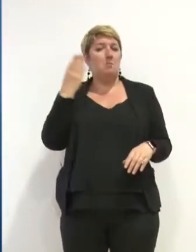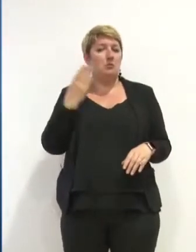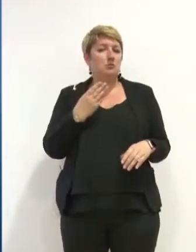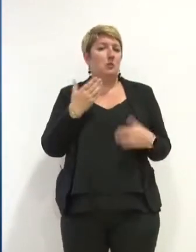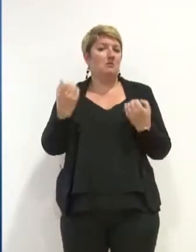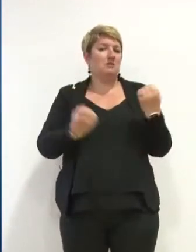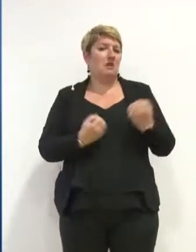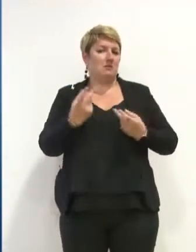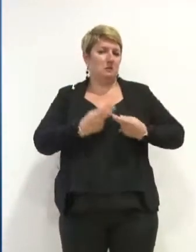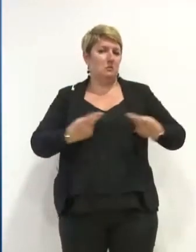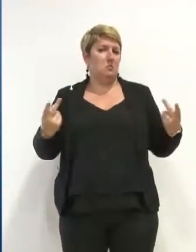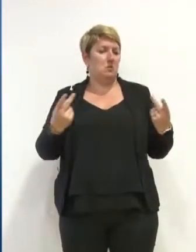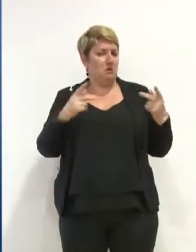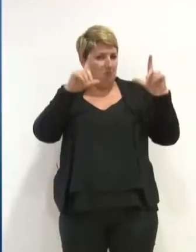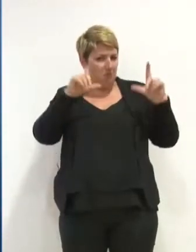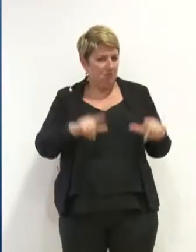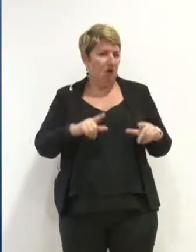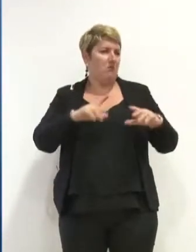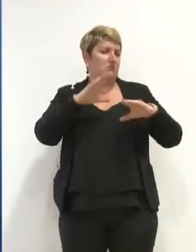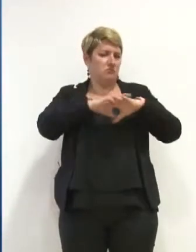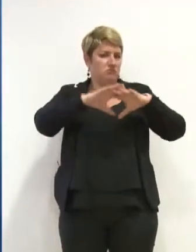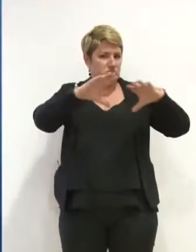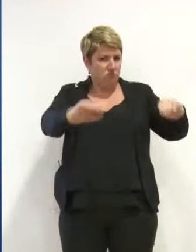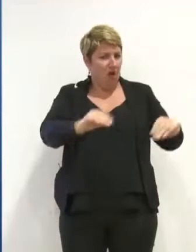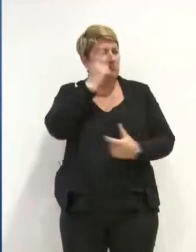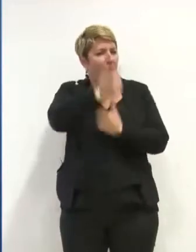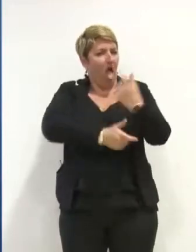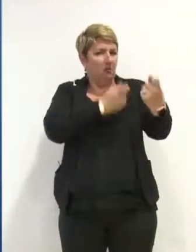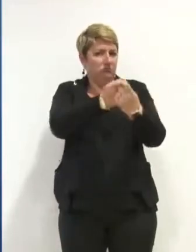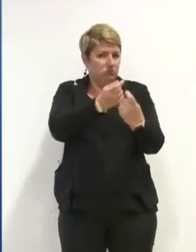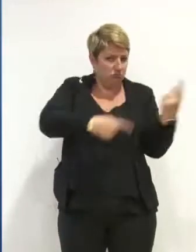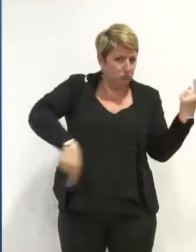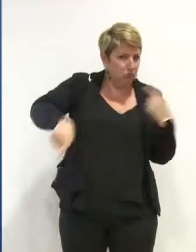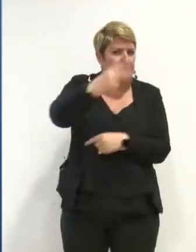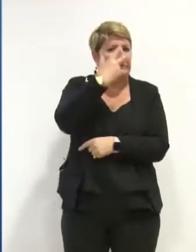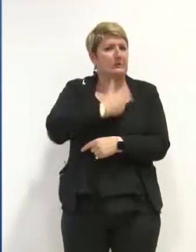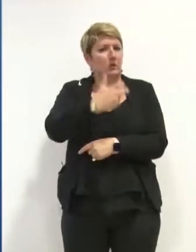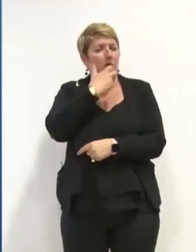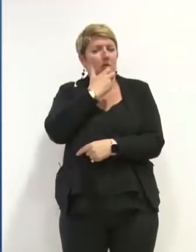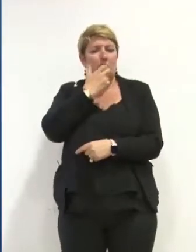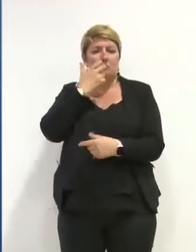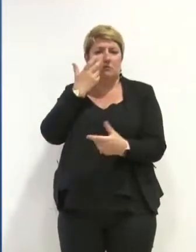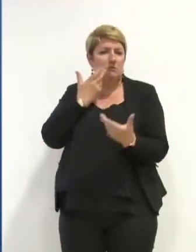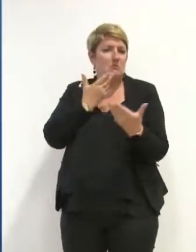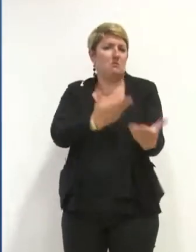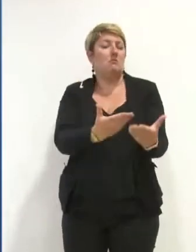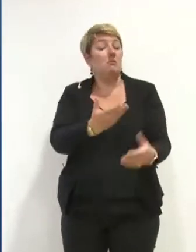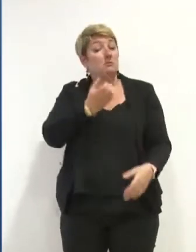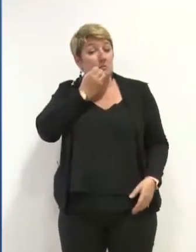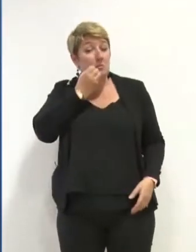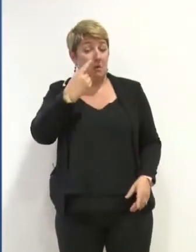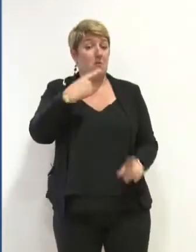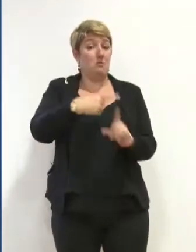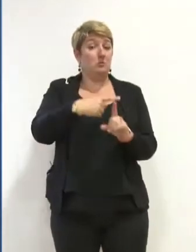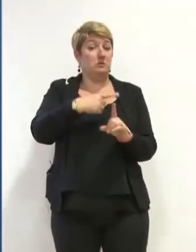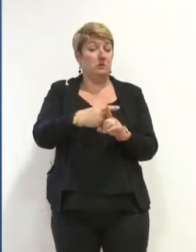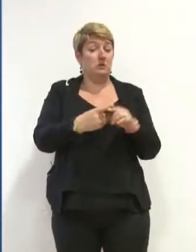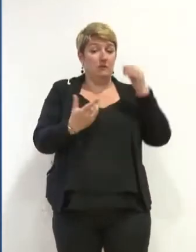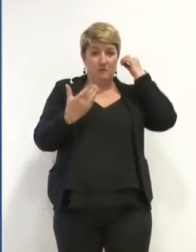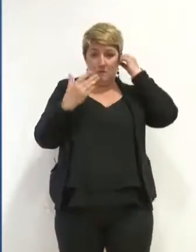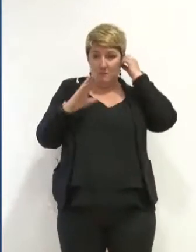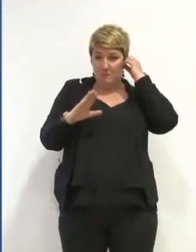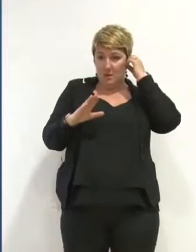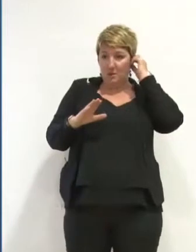du service public sur le terrain est une très bonne chose. Et ce qui était présenté comme